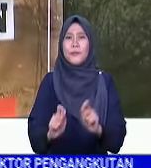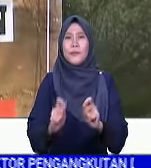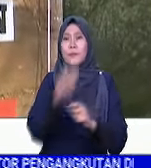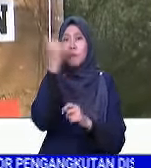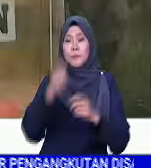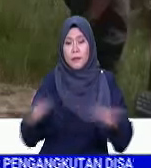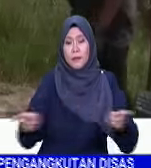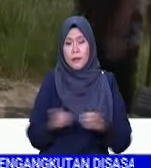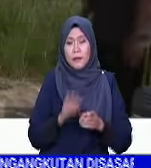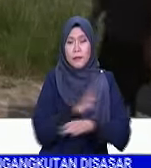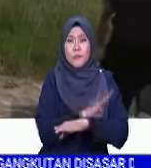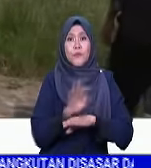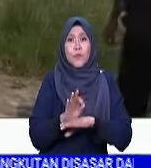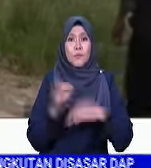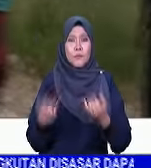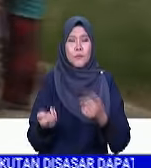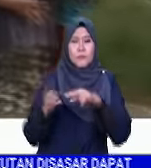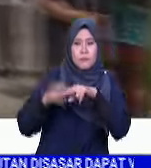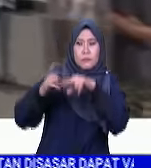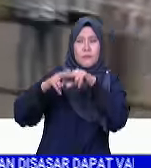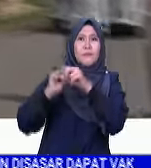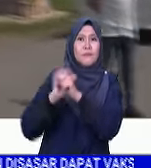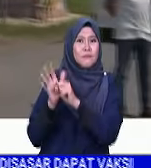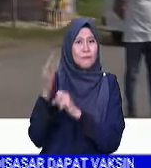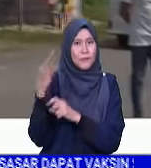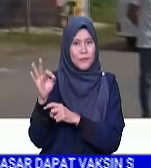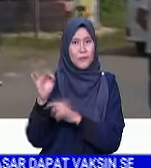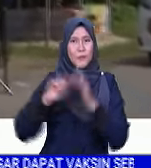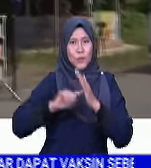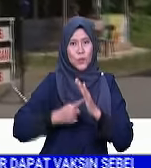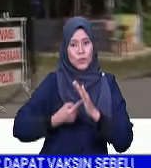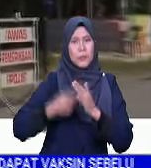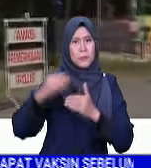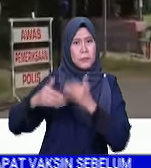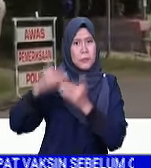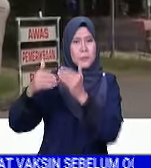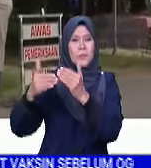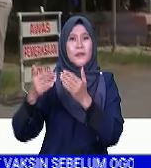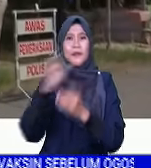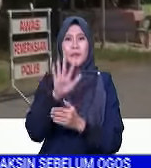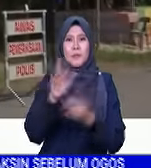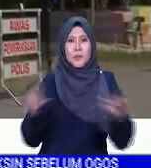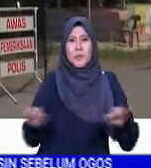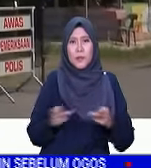daerah Beaufort mencatatkan peningkatan kes positif COVID-19 sejak kebelakangan ini dengan 5